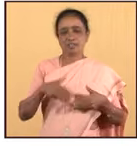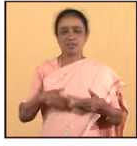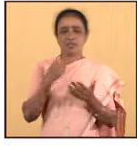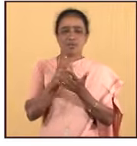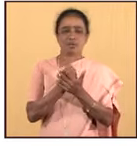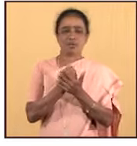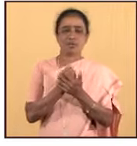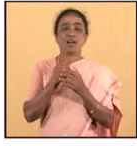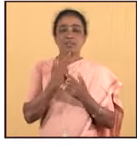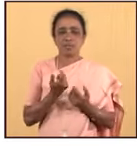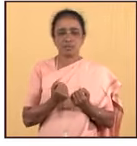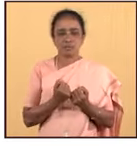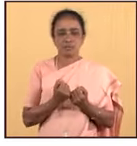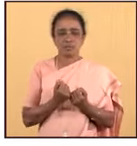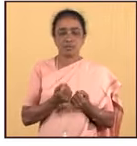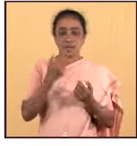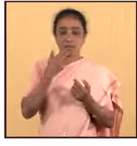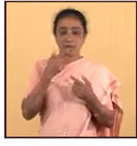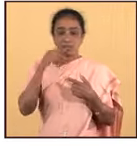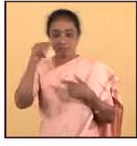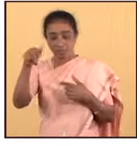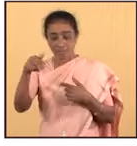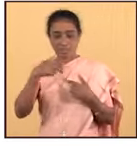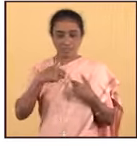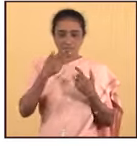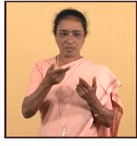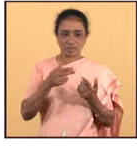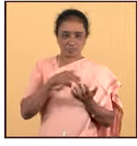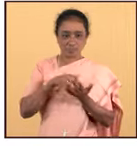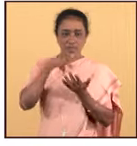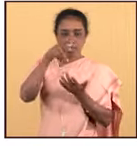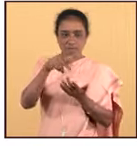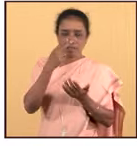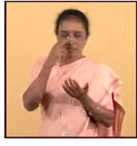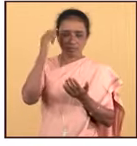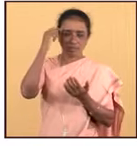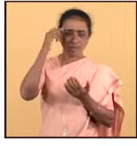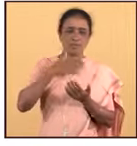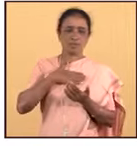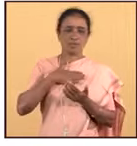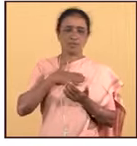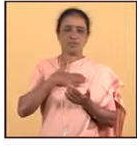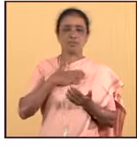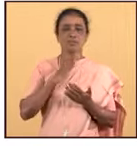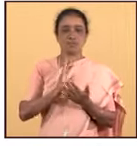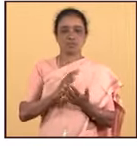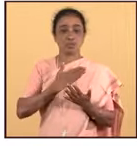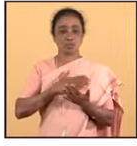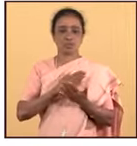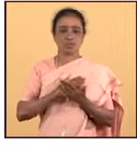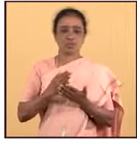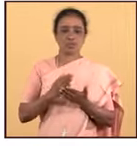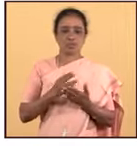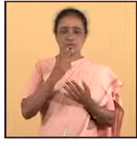பாராட்டப்பட வேண்டும். அது எப்படி இருந்ததுனா, நம்ம மற்றவருடைய நிலையில இருந்து என்ன செய்யணும், புரிந்து கொள்ளக்கூடிய எனது மனப்பான்மை நம்மளுக்கு என்ன